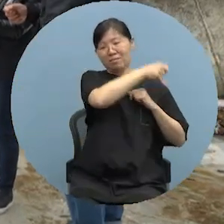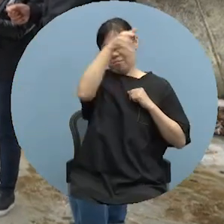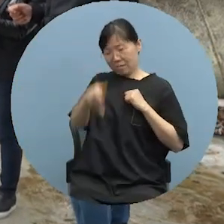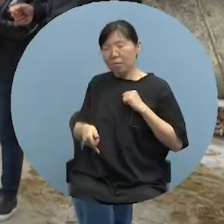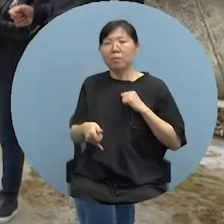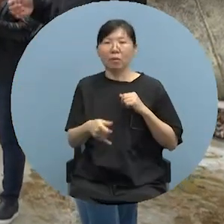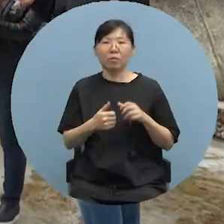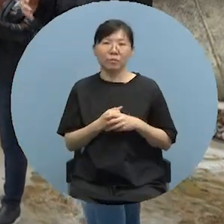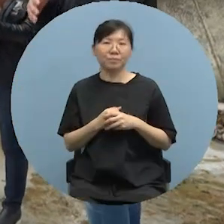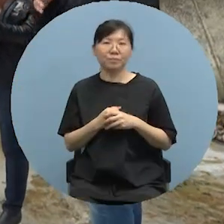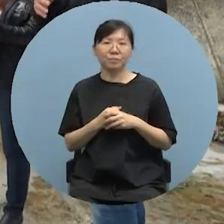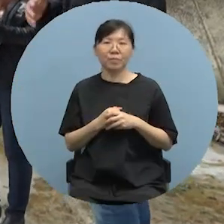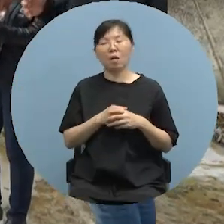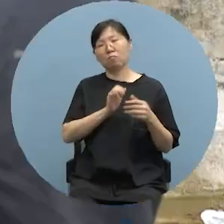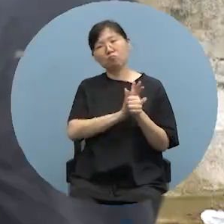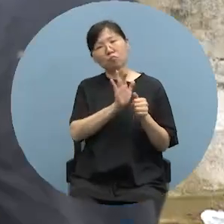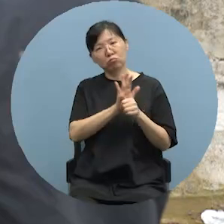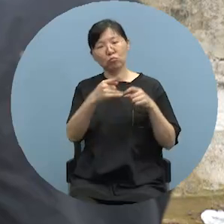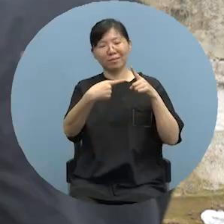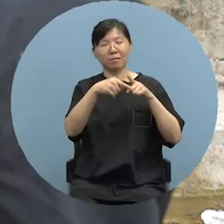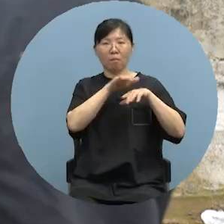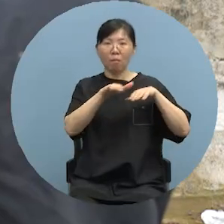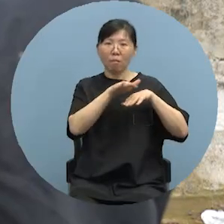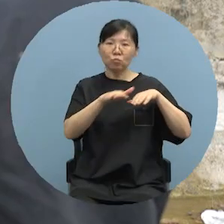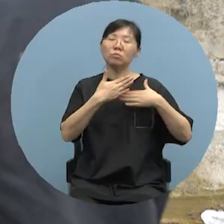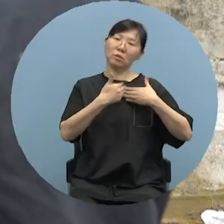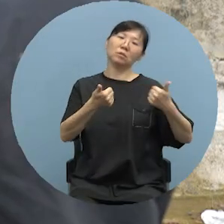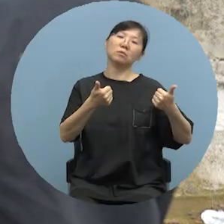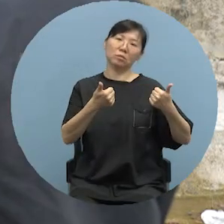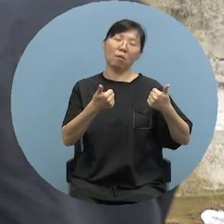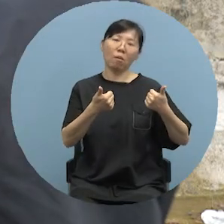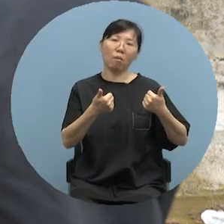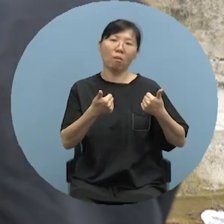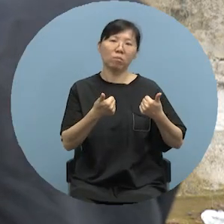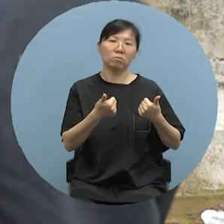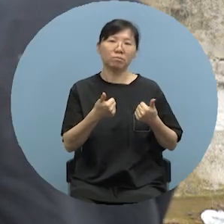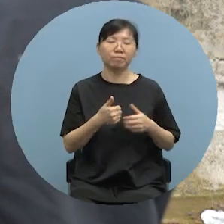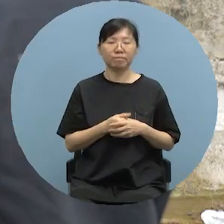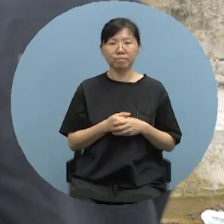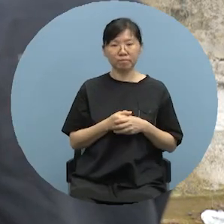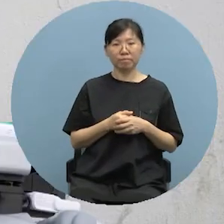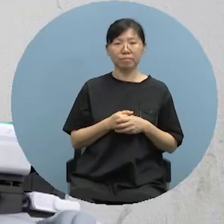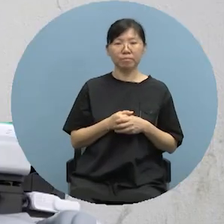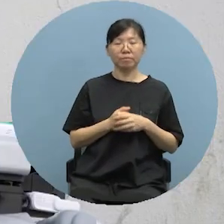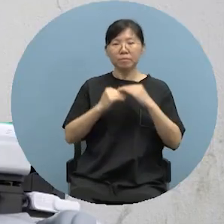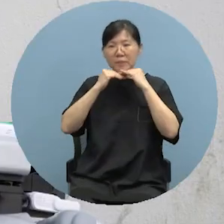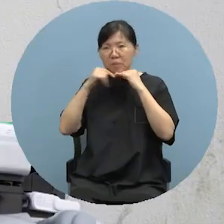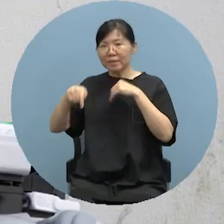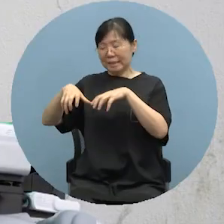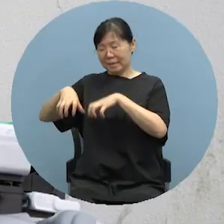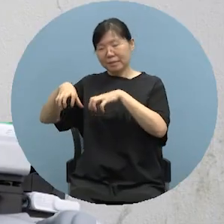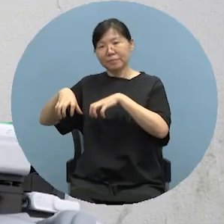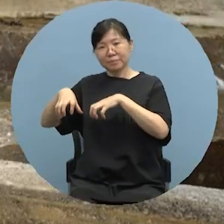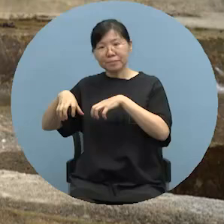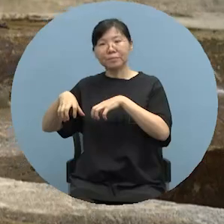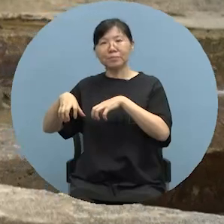去做一啲危險工作，對調查人員佢哋嘅安全啦同埋健康咧，可以進一步得到一個保障啦。 我哋希望未來呢個機